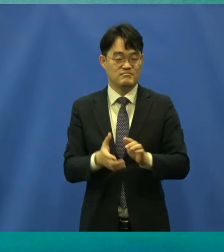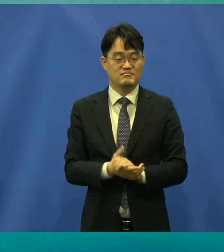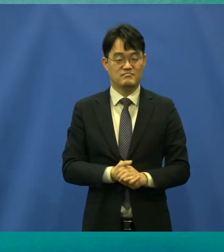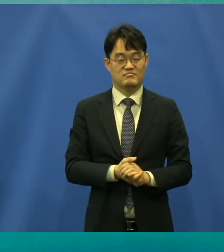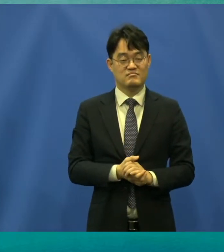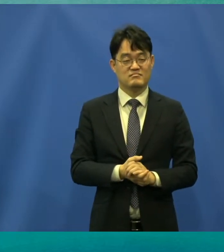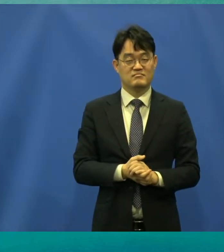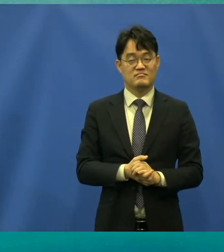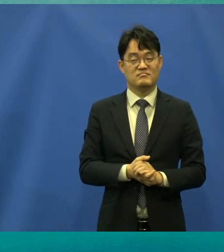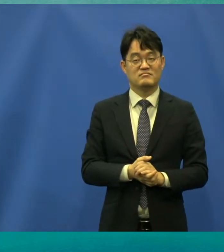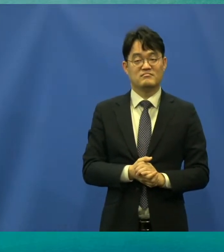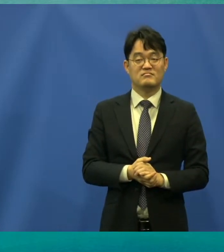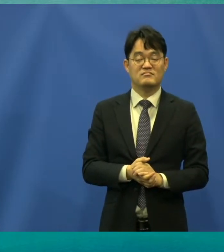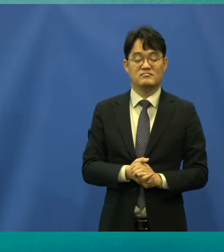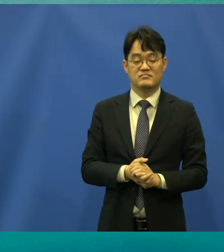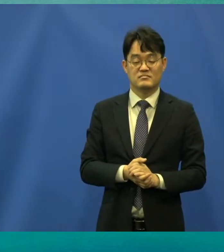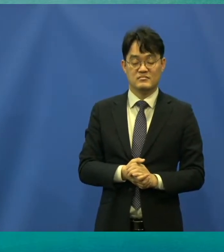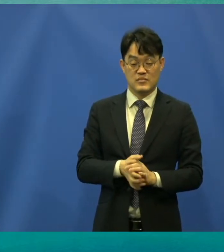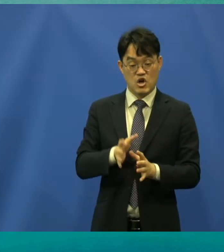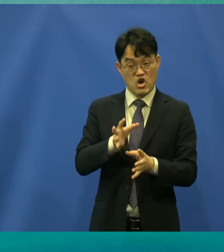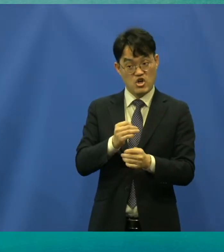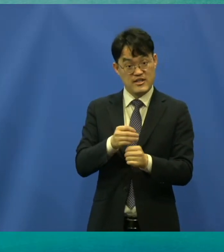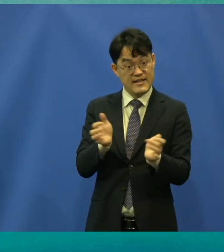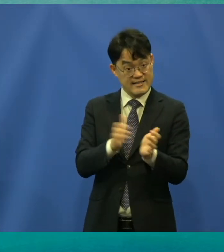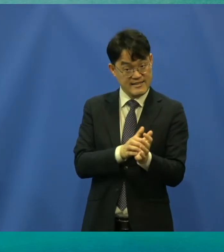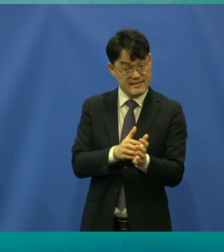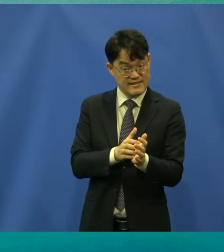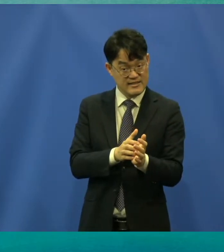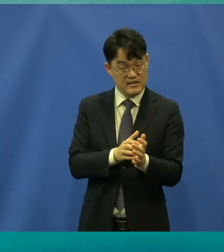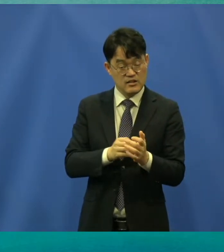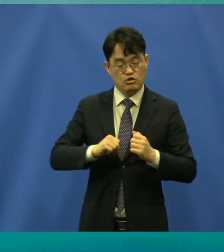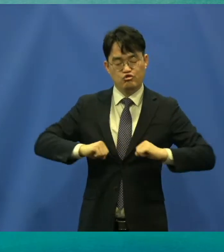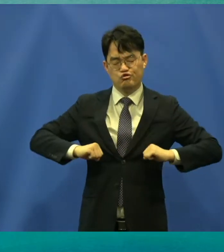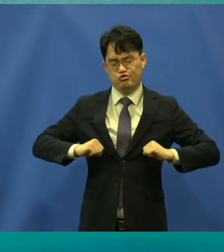언제까지 반복하십니까? 순종할 때까지.